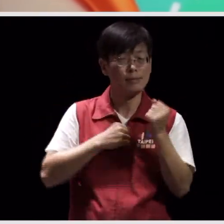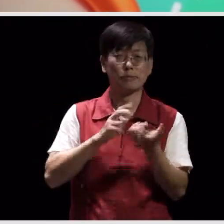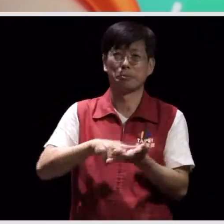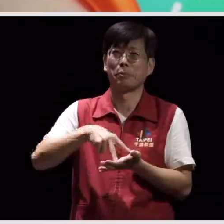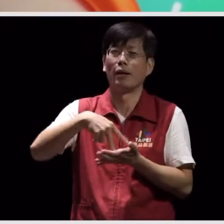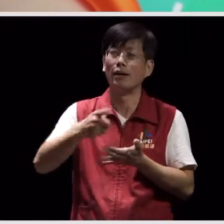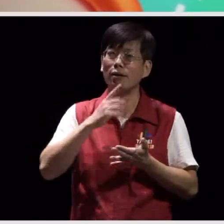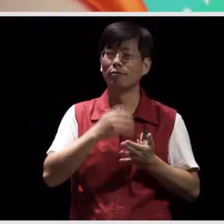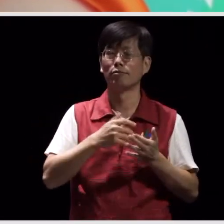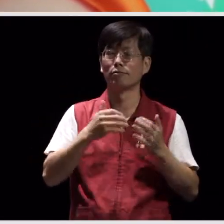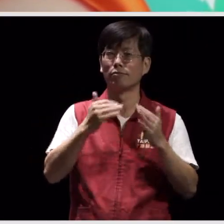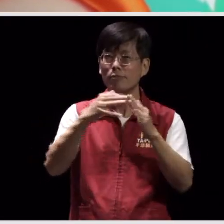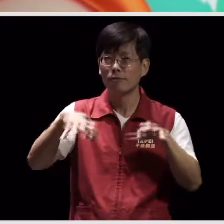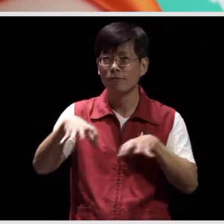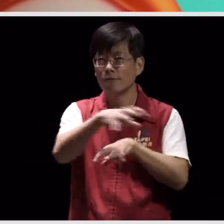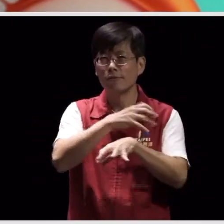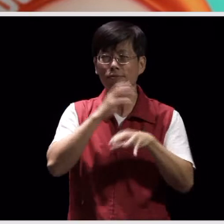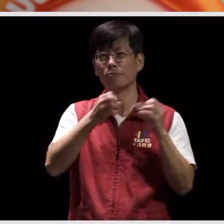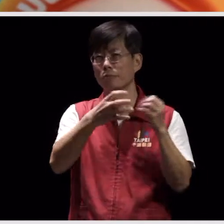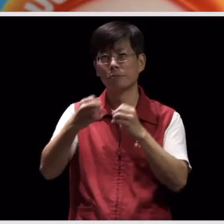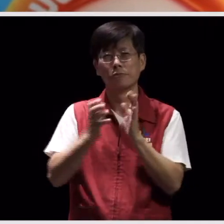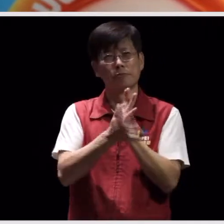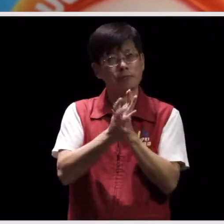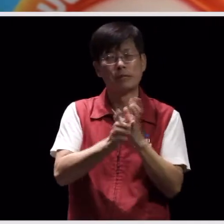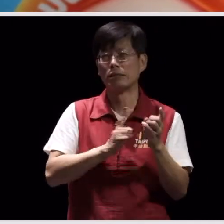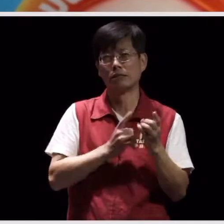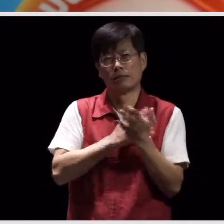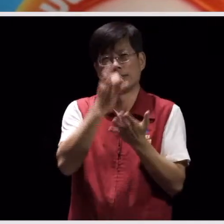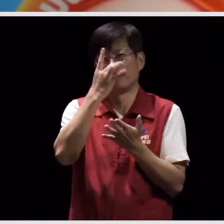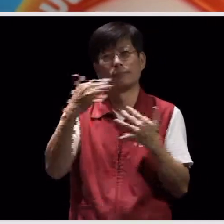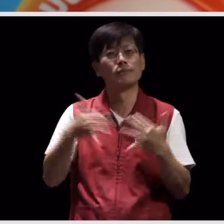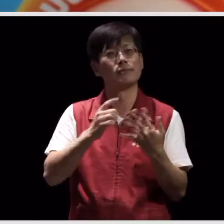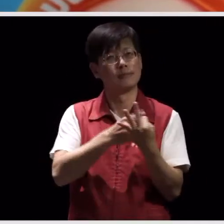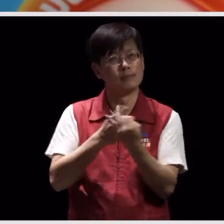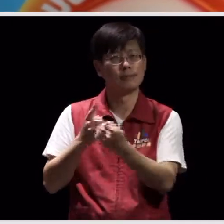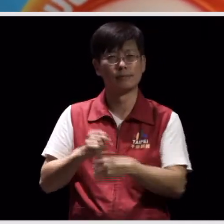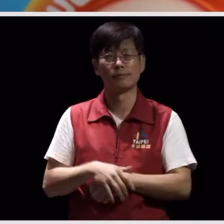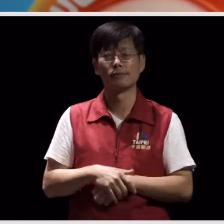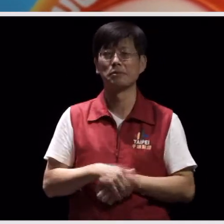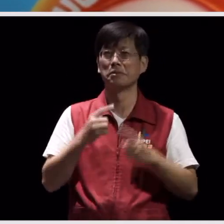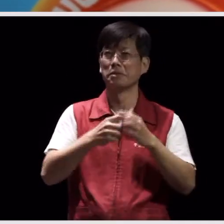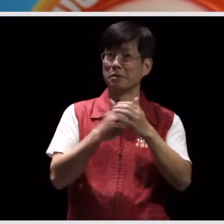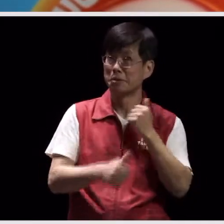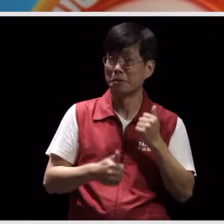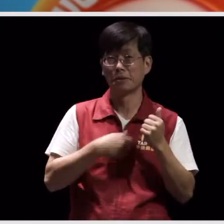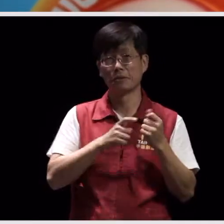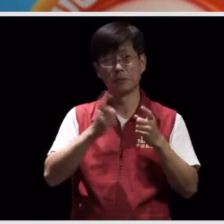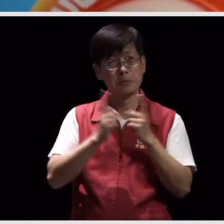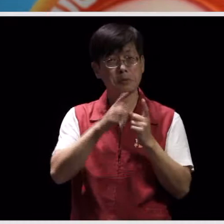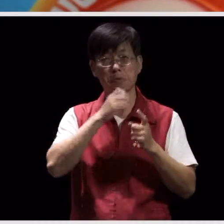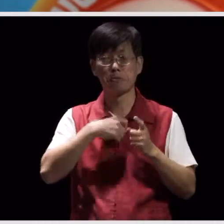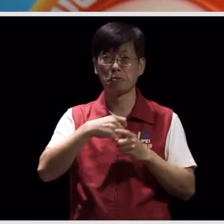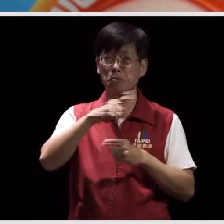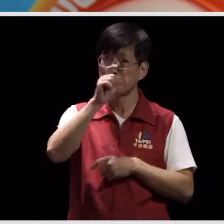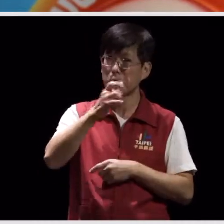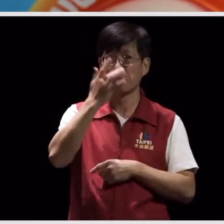后就跟附近的人聊天。就是聊说他一直解决没有办法解决问题，聊说什么人生要怎么样解决困惑，人生要怎么获得